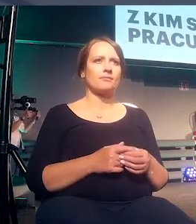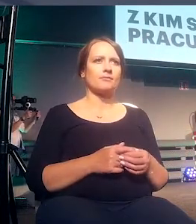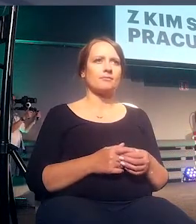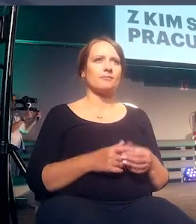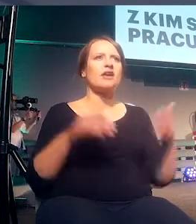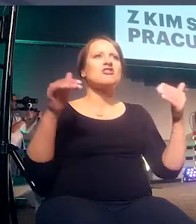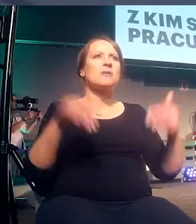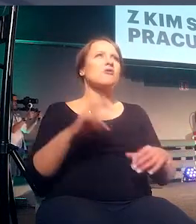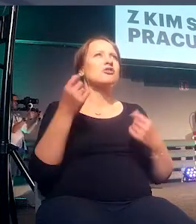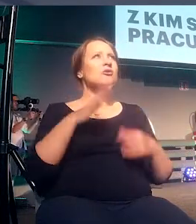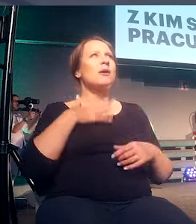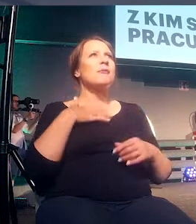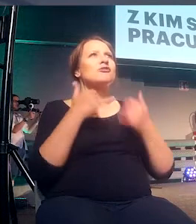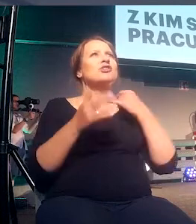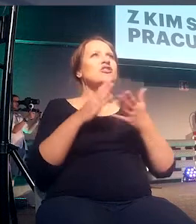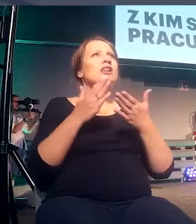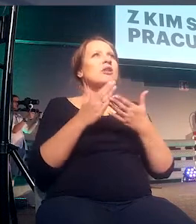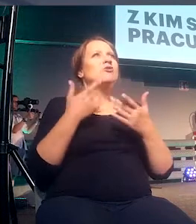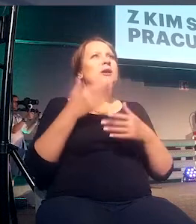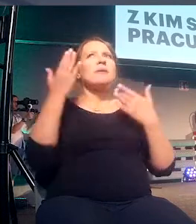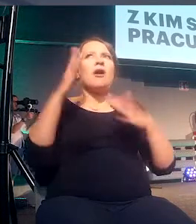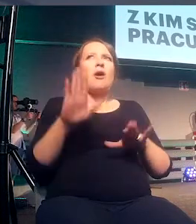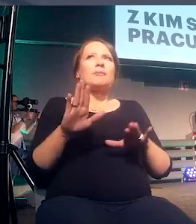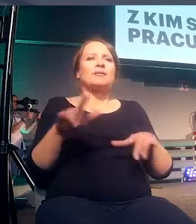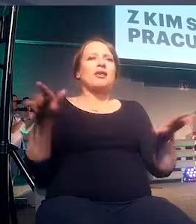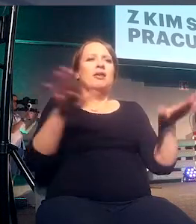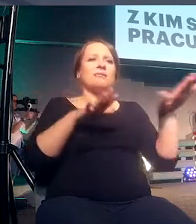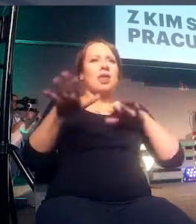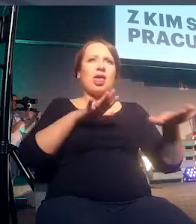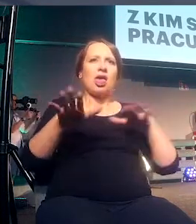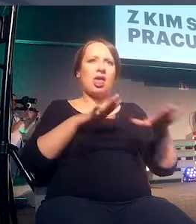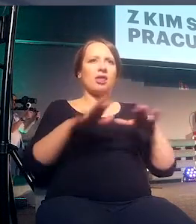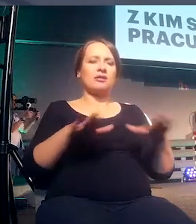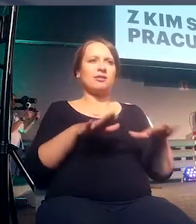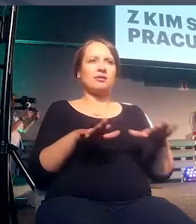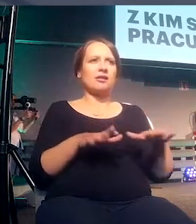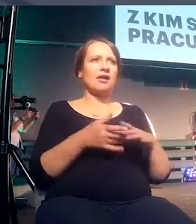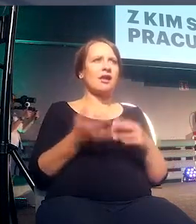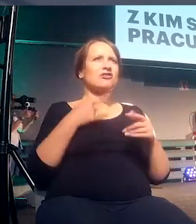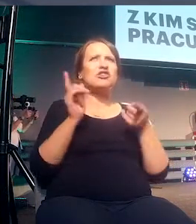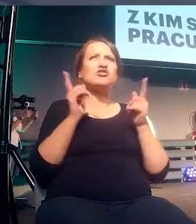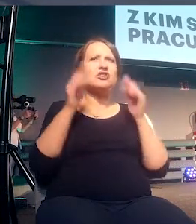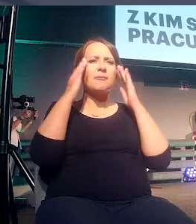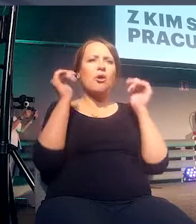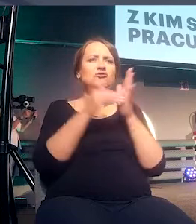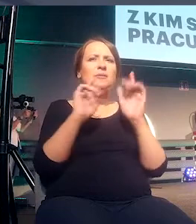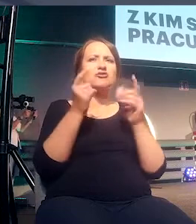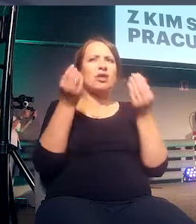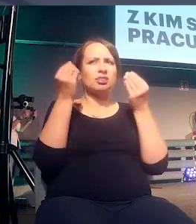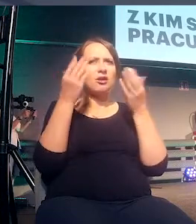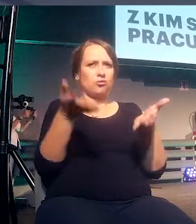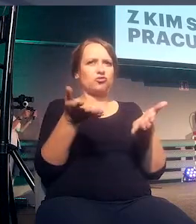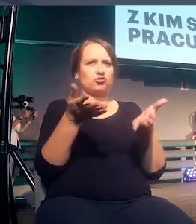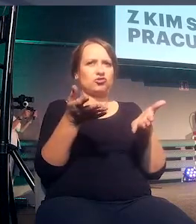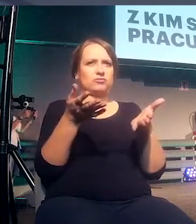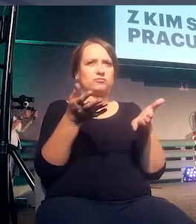Możemy się trochę poczuć, jakbyśmy nagle się znaleźli w obcym kraju i zasad tego obcego kraju musimy się bardzo szybko nauczyć. I tak naprawdę w